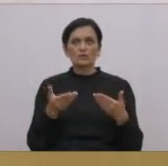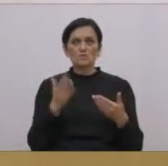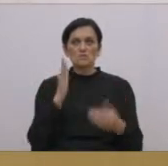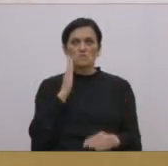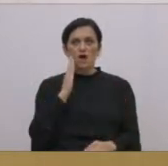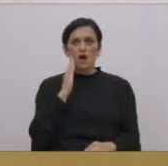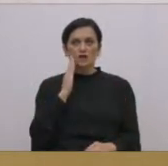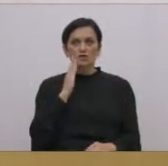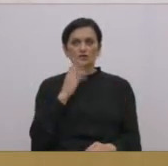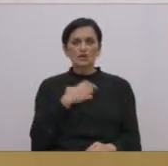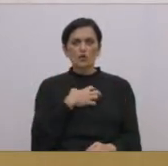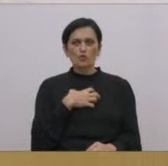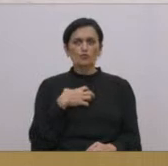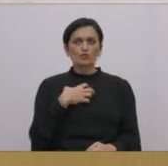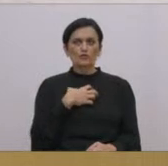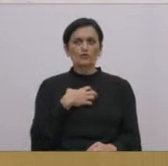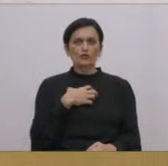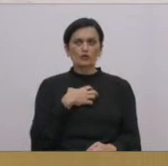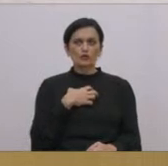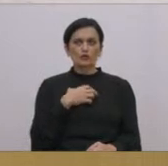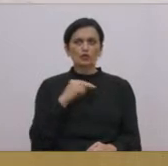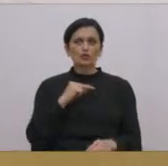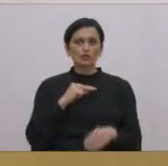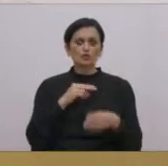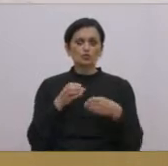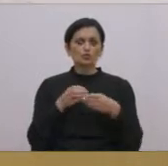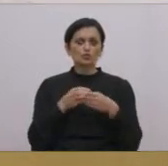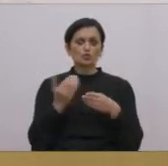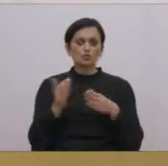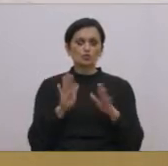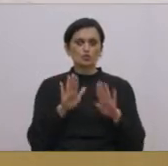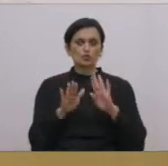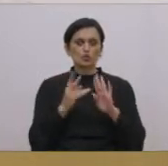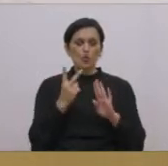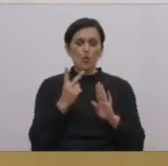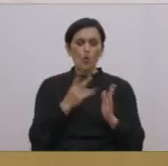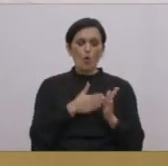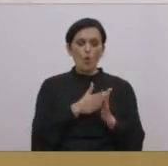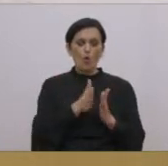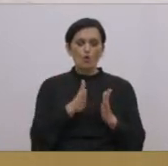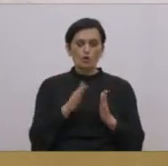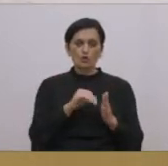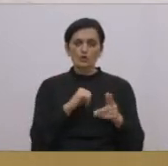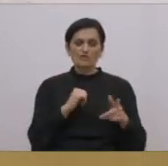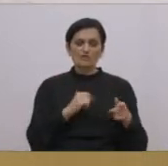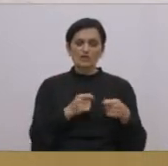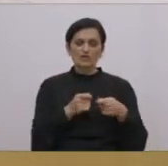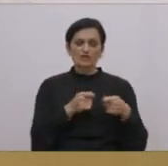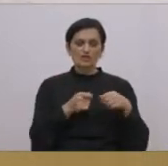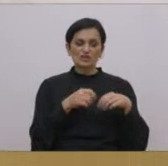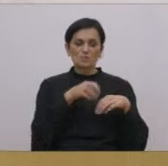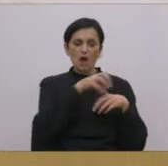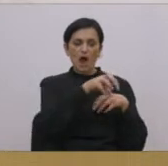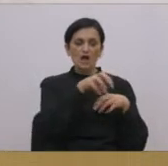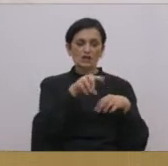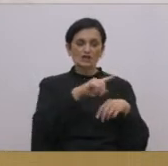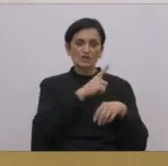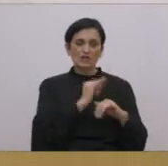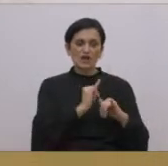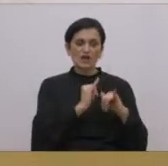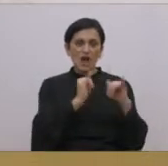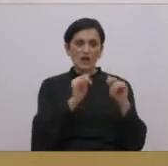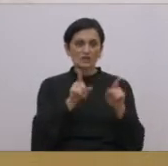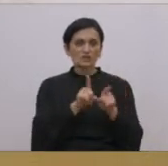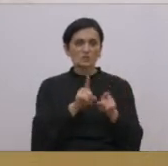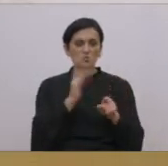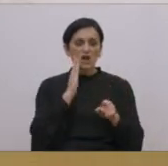Martat sunt mișnelovane și structuri schemzone la bagițe, ori mi martul e bit, ești cuit martul obis instituții ori gazilereba, dar martat sa se